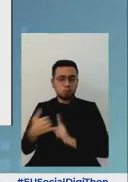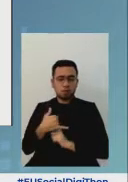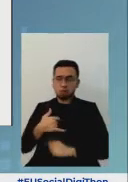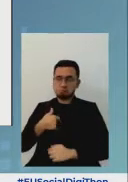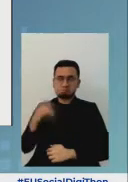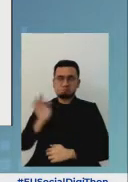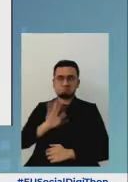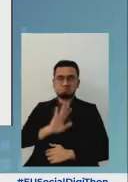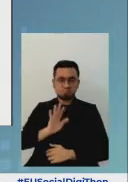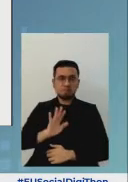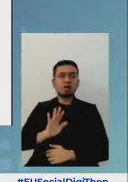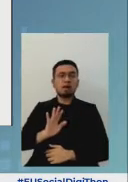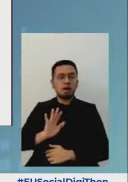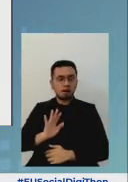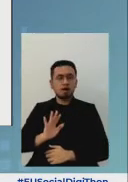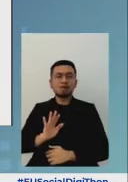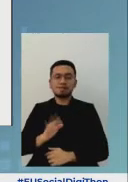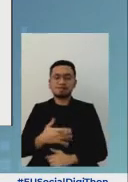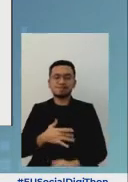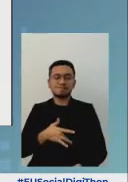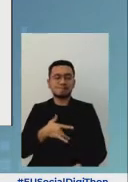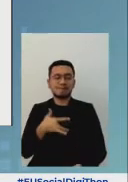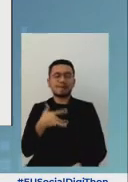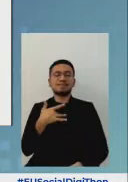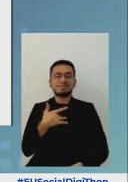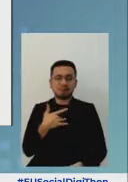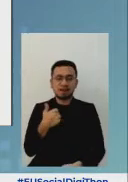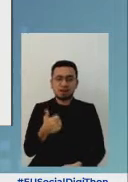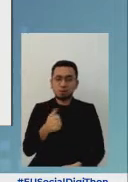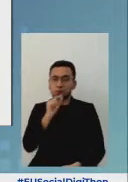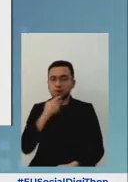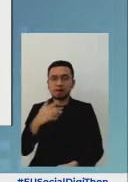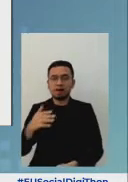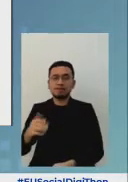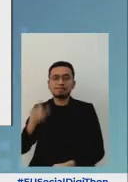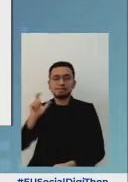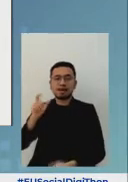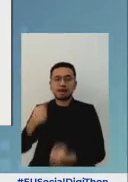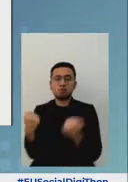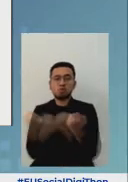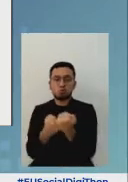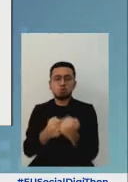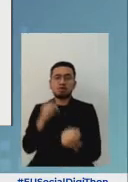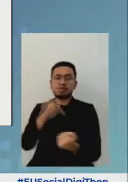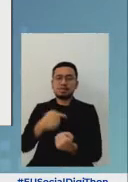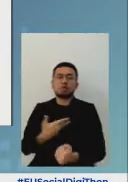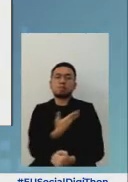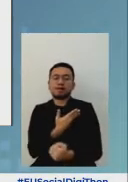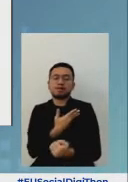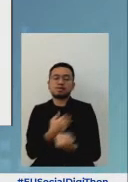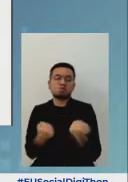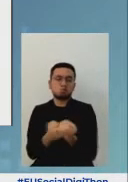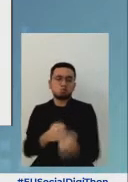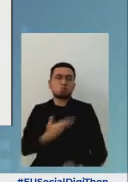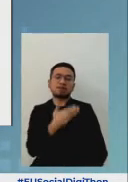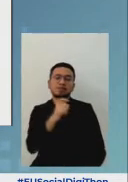Ini senjata yang paling bagus, ya, untuk bisa ngebelain orang yang jadi korban cyberbullying.